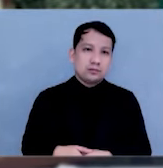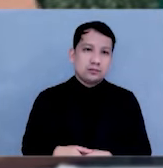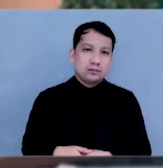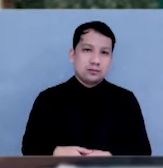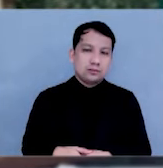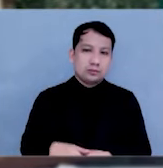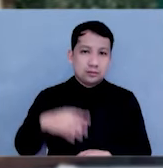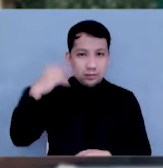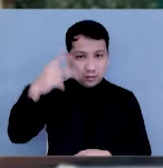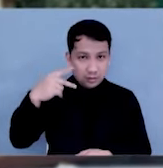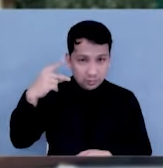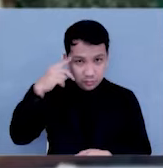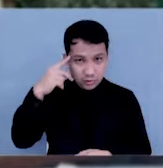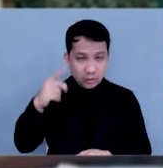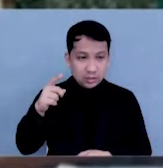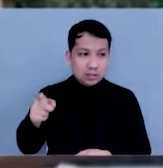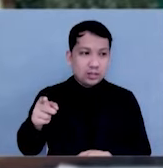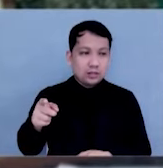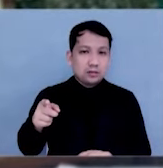politically